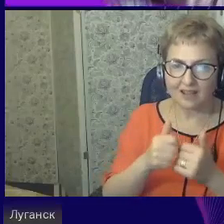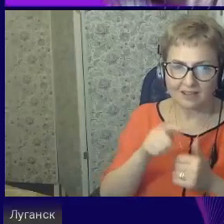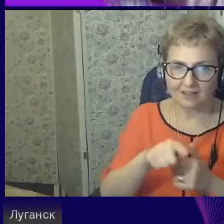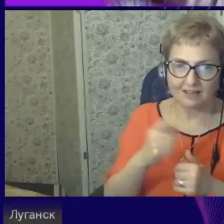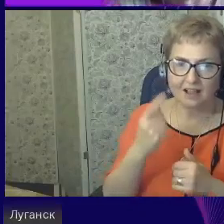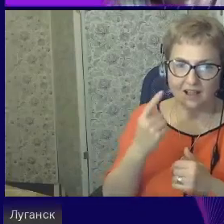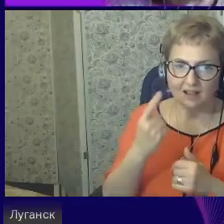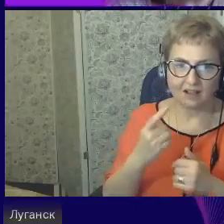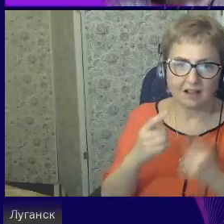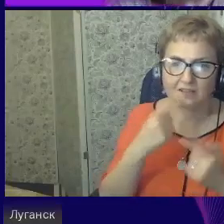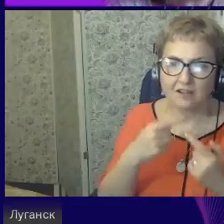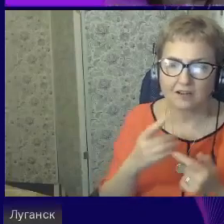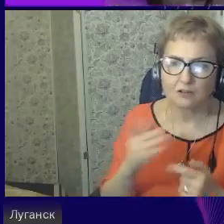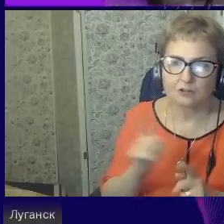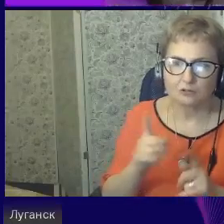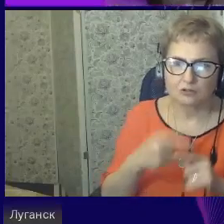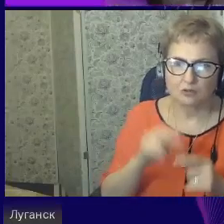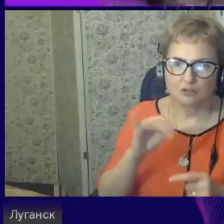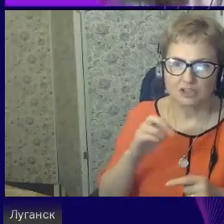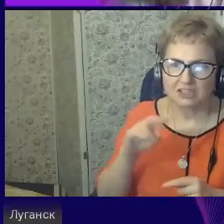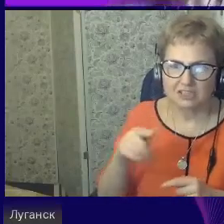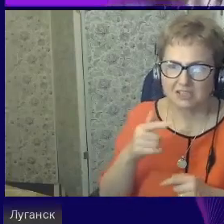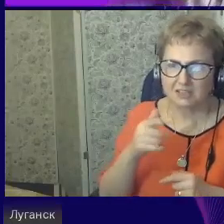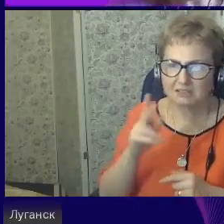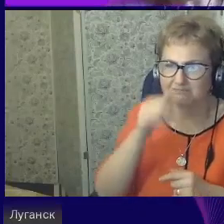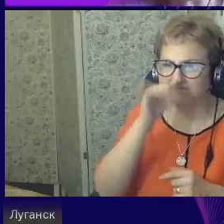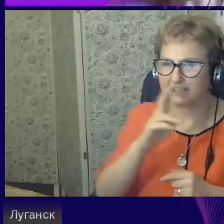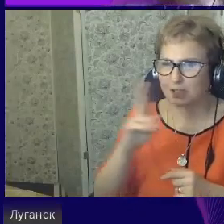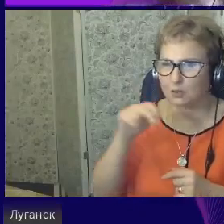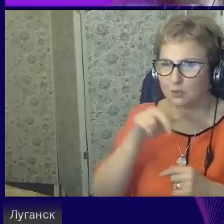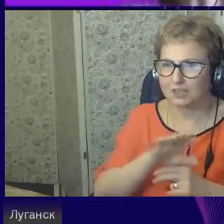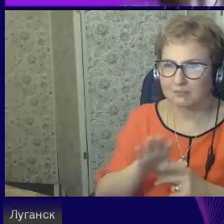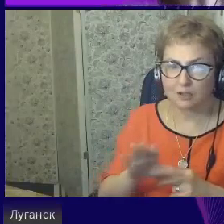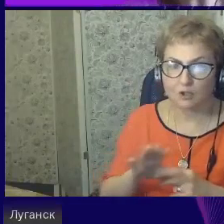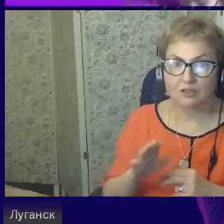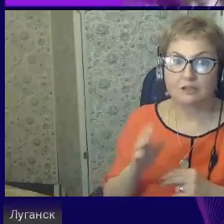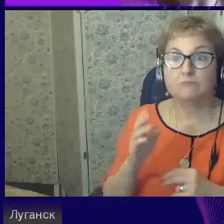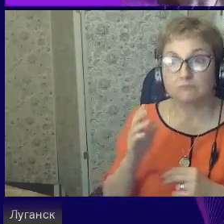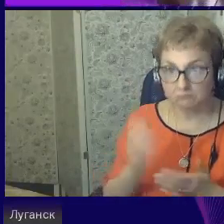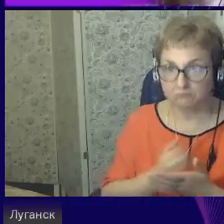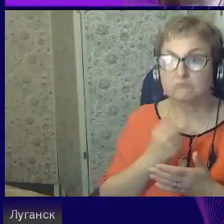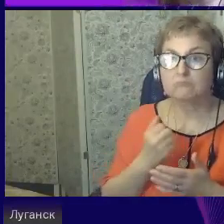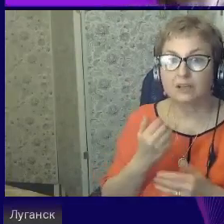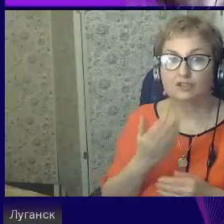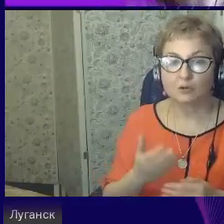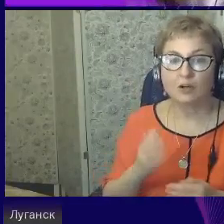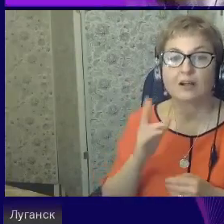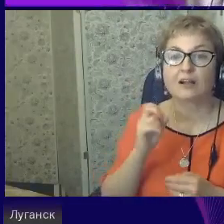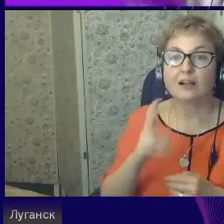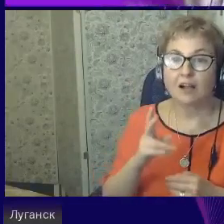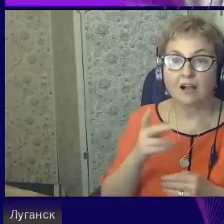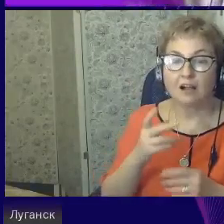периодически над нами ржали и говорили: «Господи, что за чирлидинг, что вы удумали, никто не пойдет». Вот, еще как пойдет. Это,